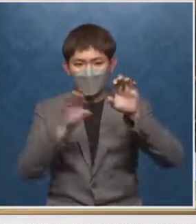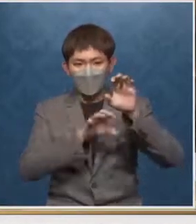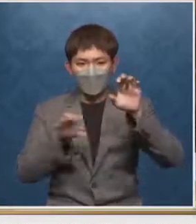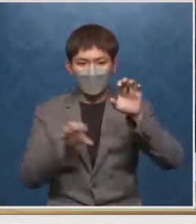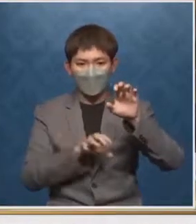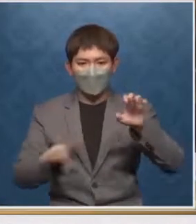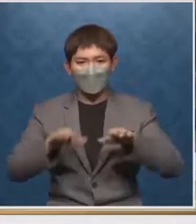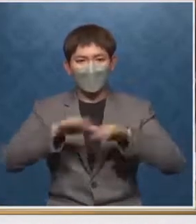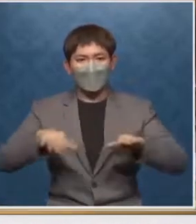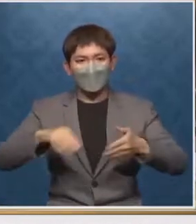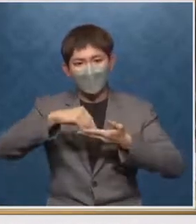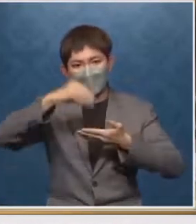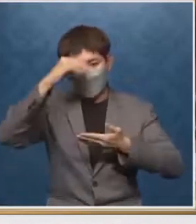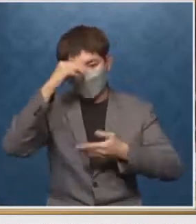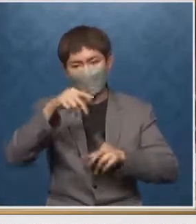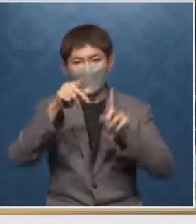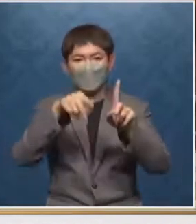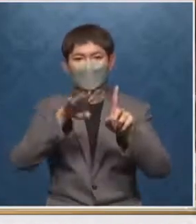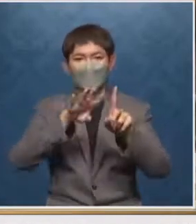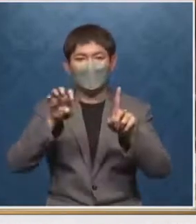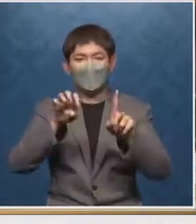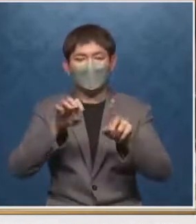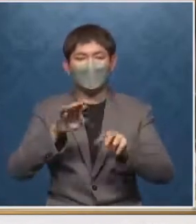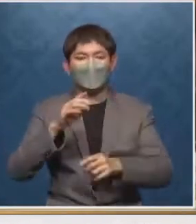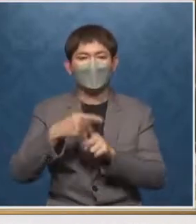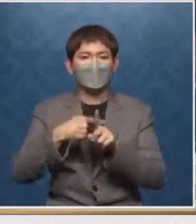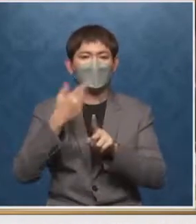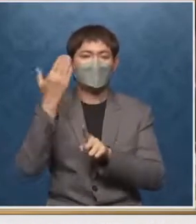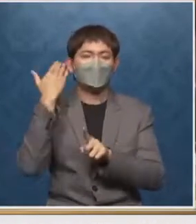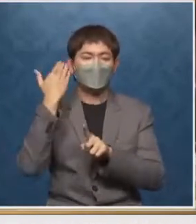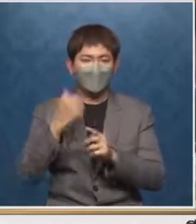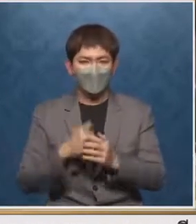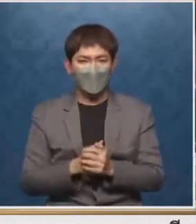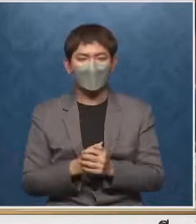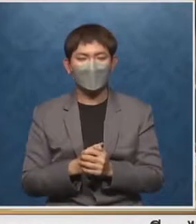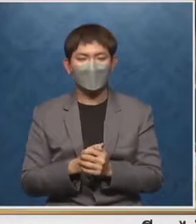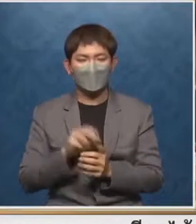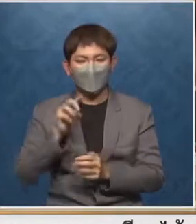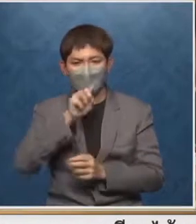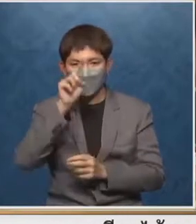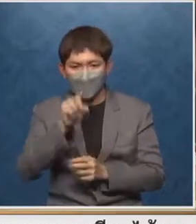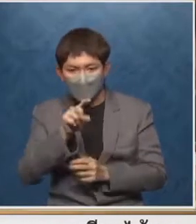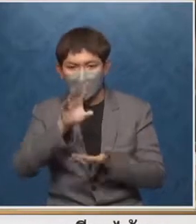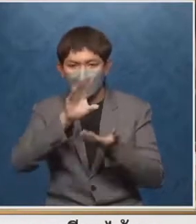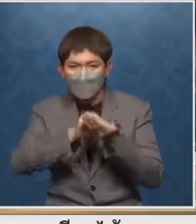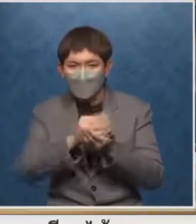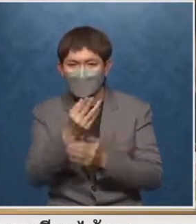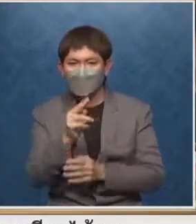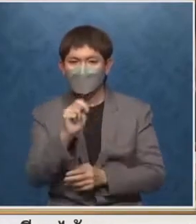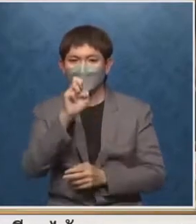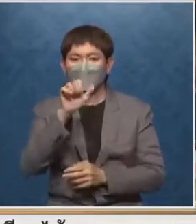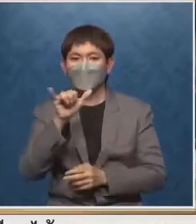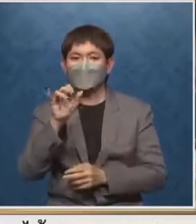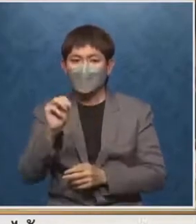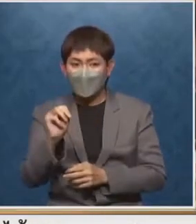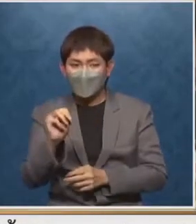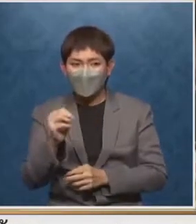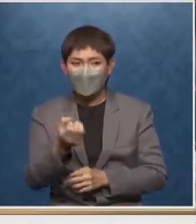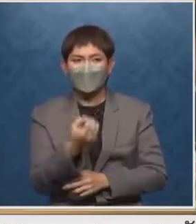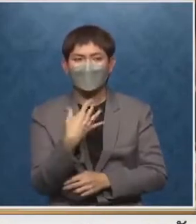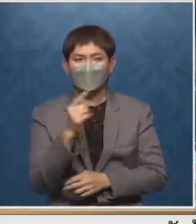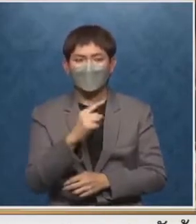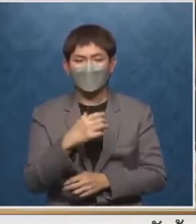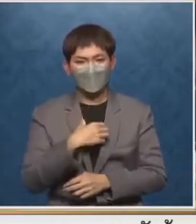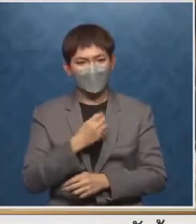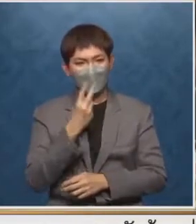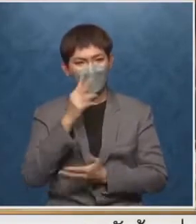า 1,400 คนเมื่อเดือนที่แล้วนะครับข้อสังเกตของท่านนิยมนะครับท่านอยากเห็นกอง